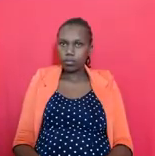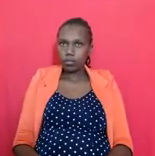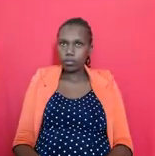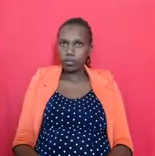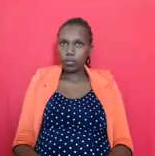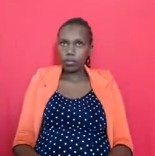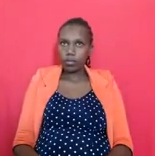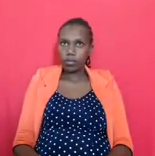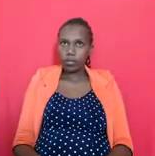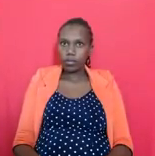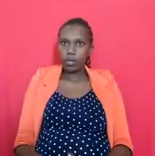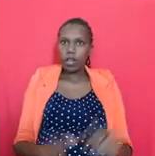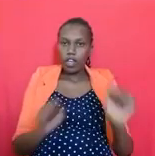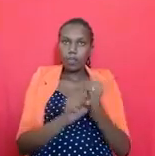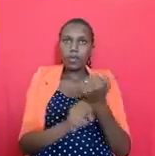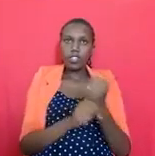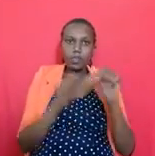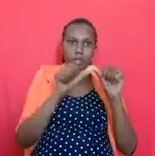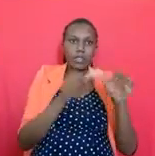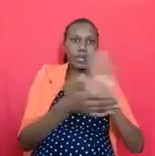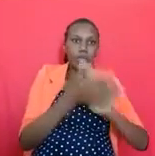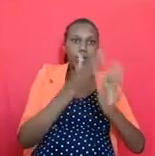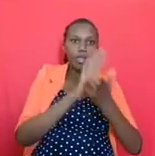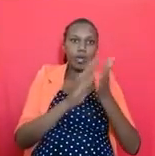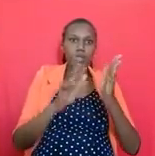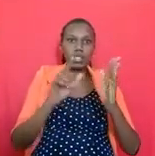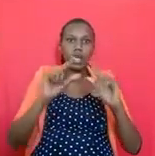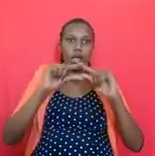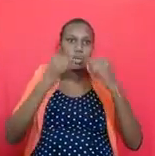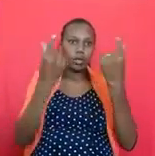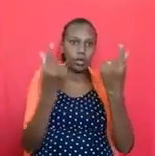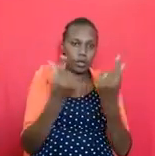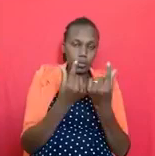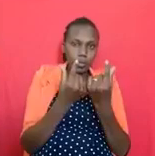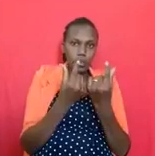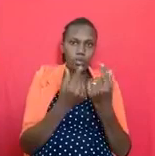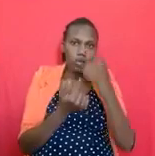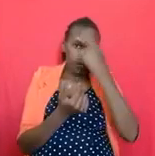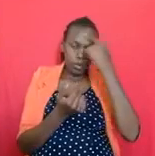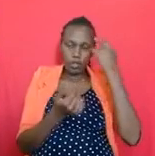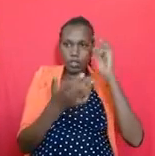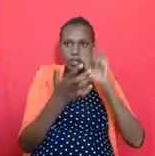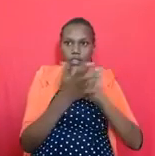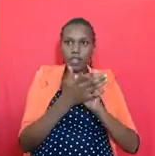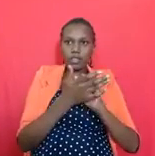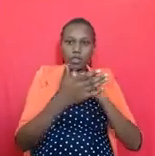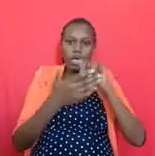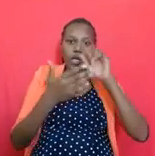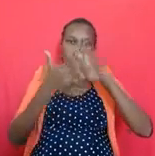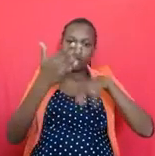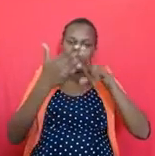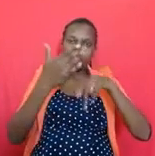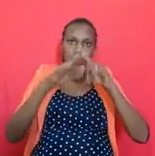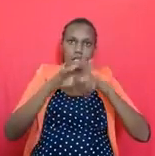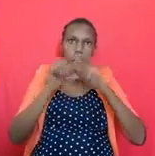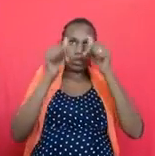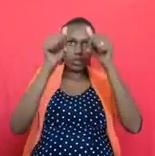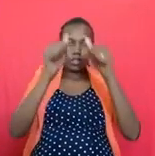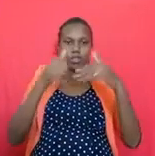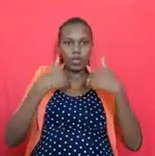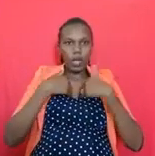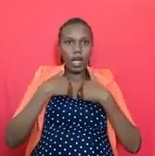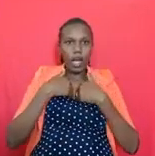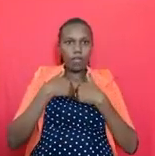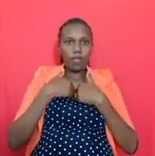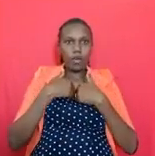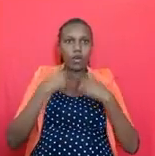Tutigehota wikara tutari na kiama, na niyo duwo horosio, ni tutari ili yoto githomero notices, matura ni